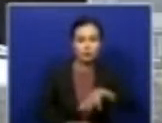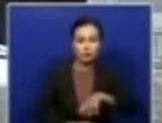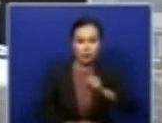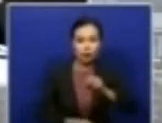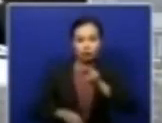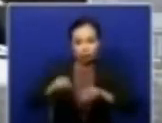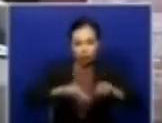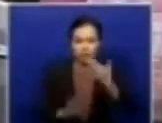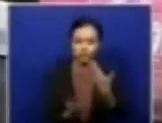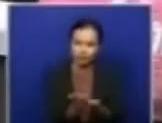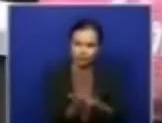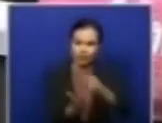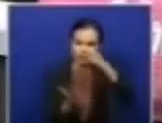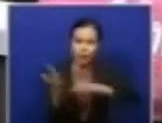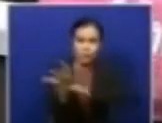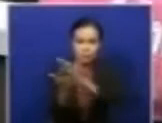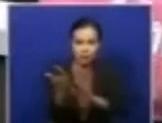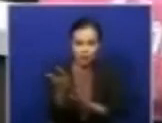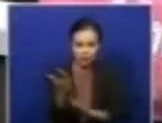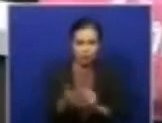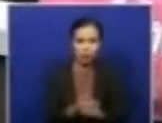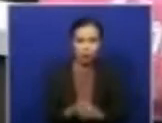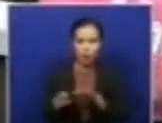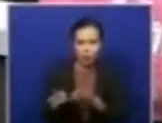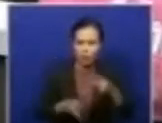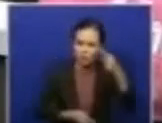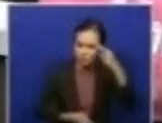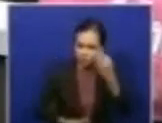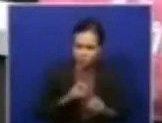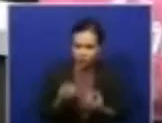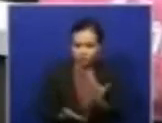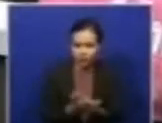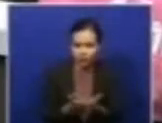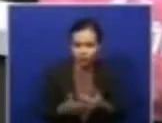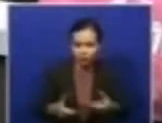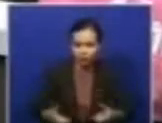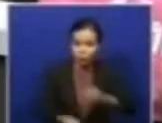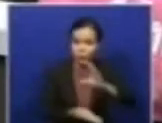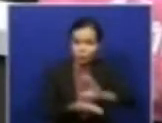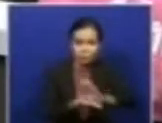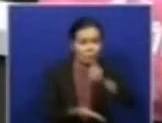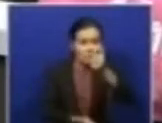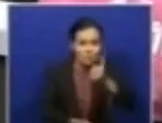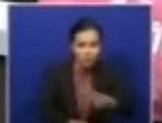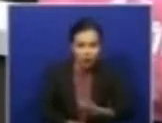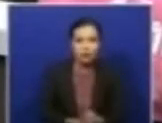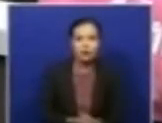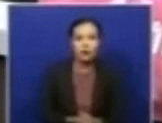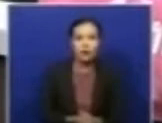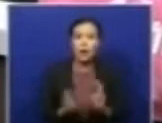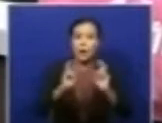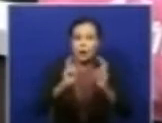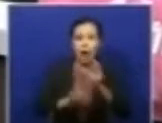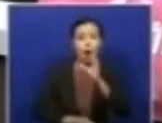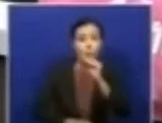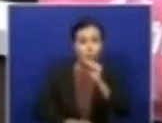แผ่นดินไม่สามารถแสดงความเห็นต่อรายงานการเงินของกองทุนได้เนื่องจากมีเรื่องที่กล่าวไว้